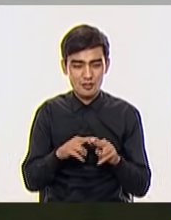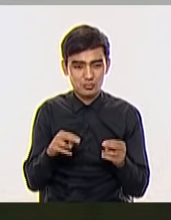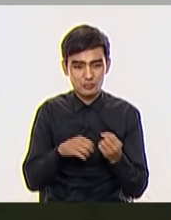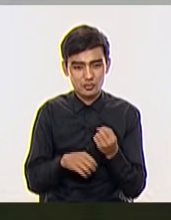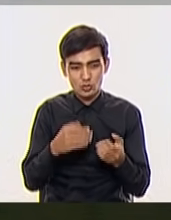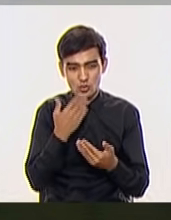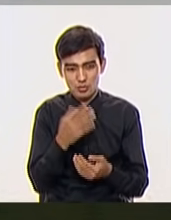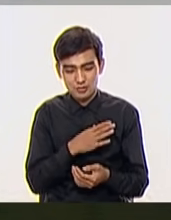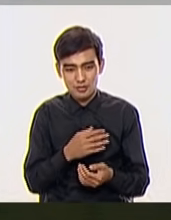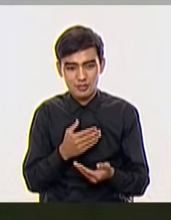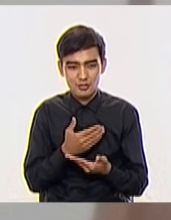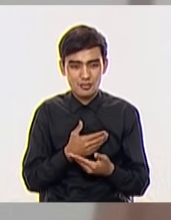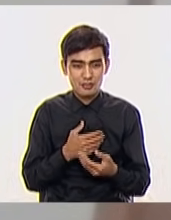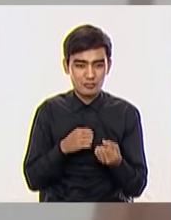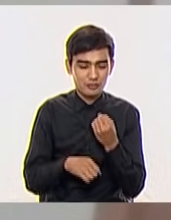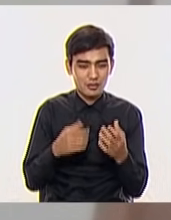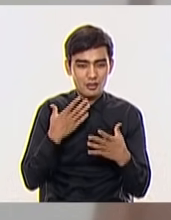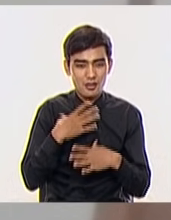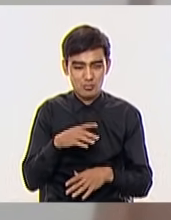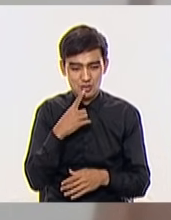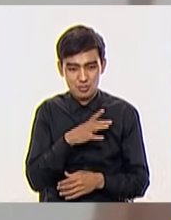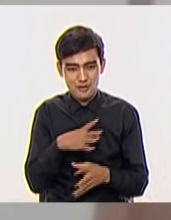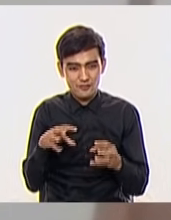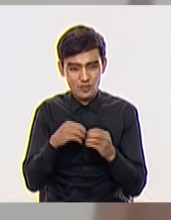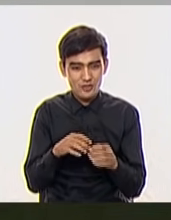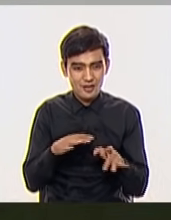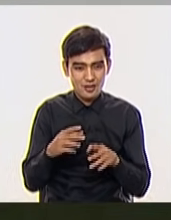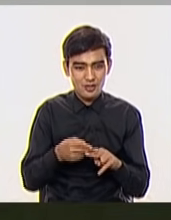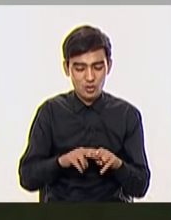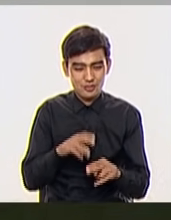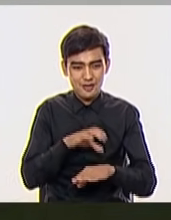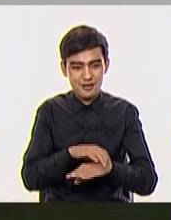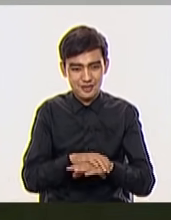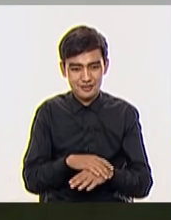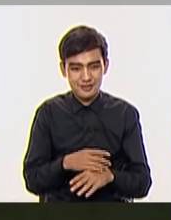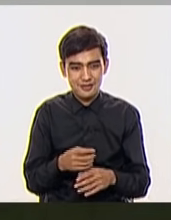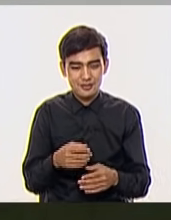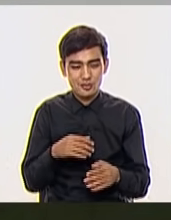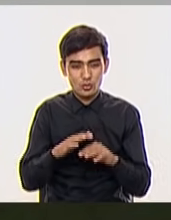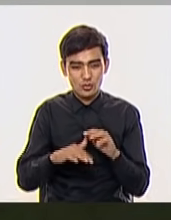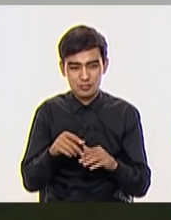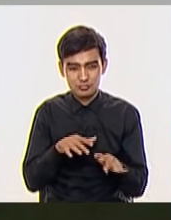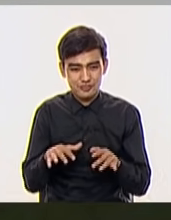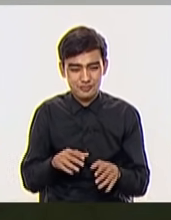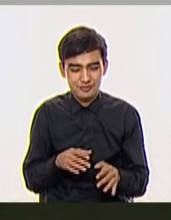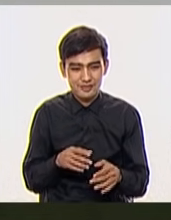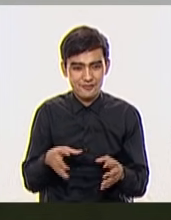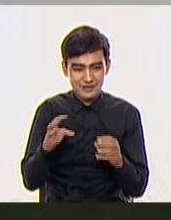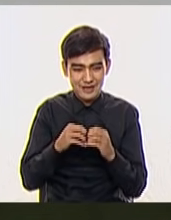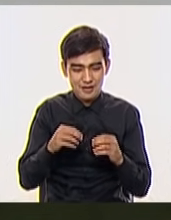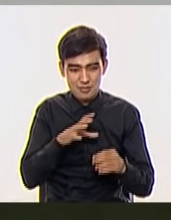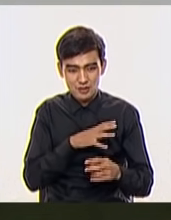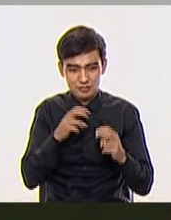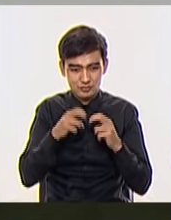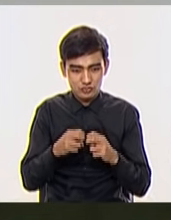Вообще не было события преступления, что изнасилования не было. Все абсолютные дела, доказательства, которые находились в материалах уголовного дела, все были исследованы в